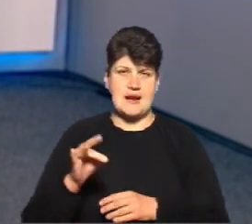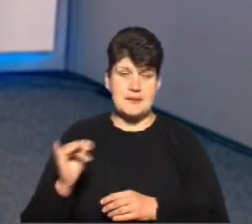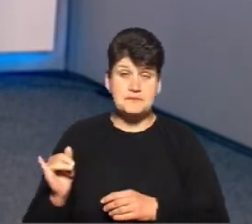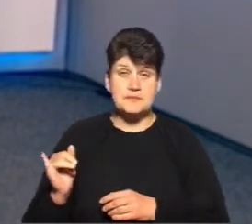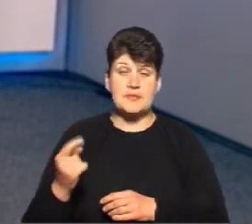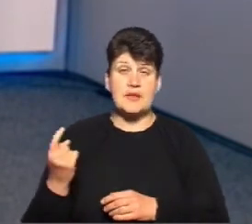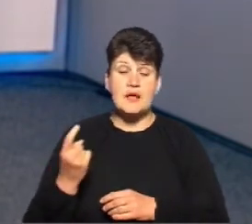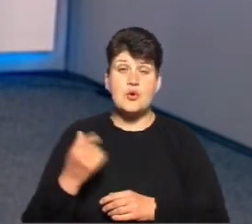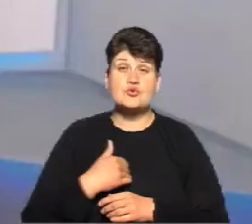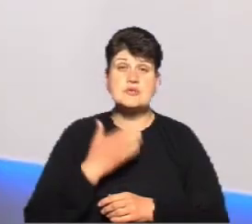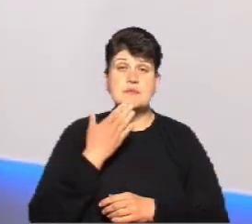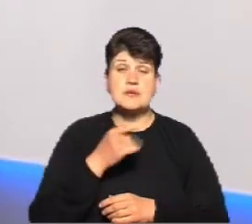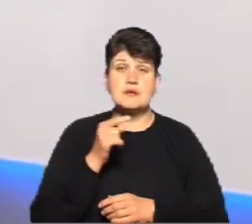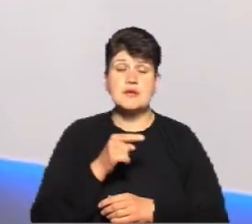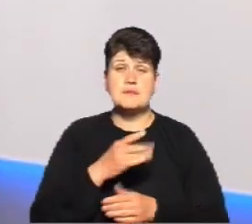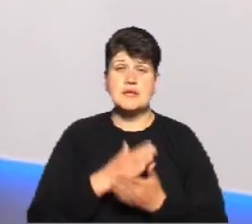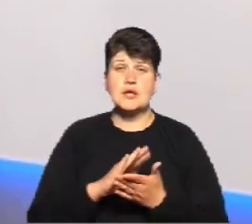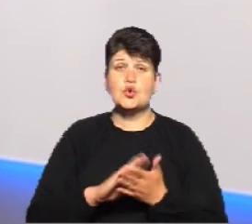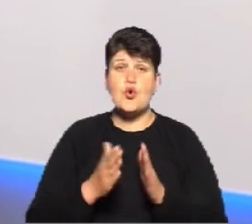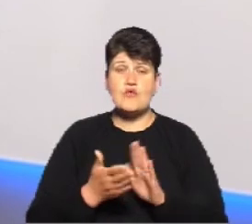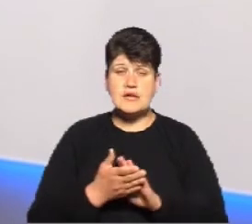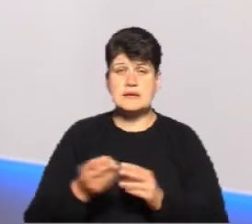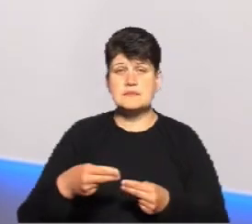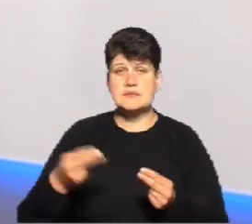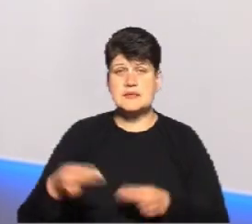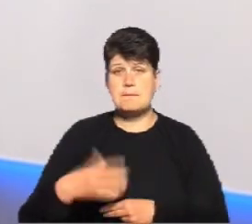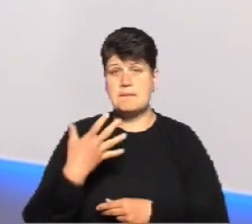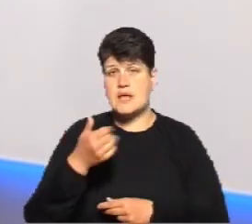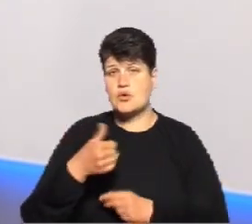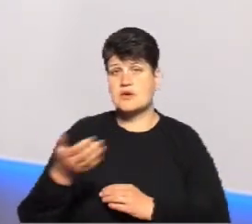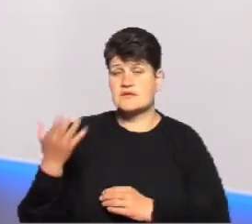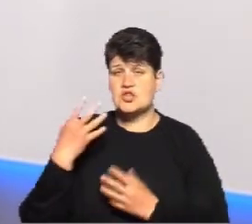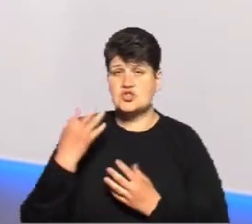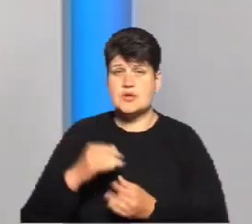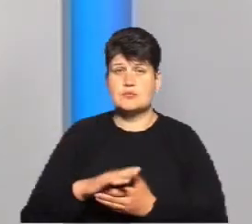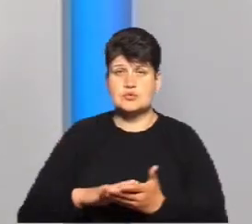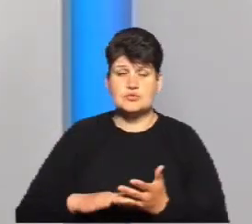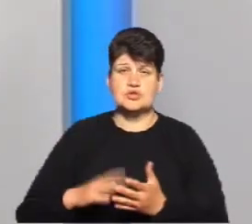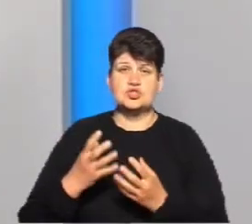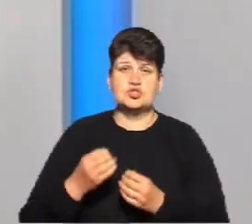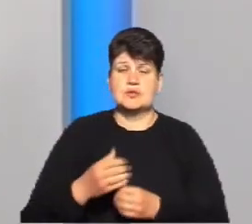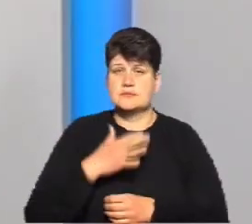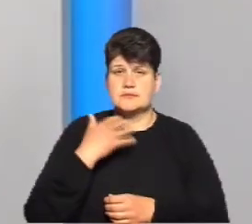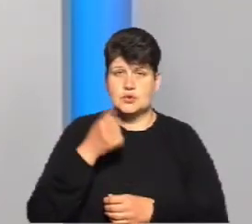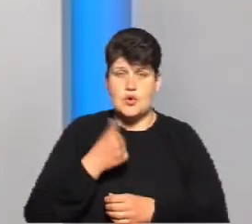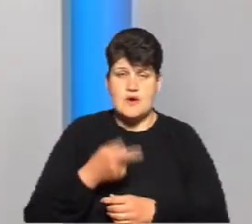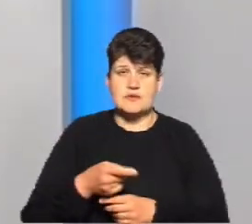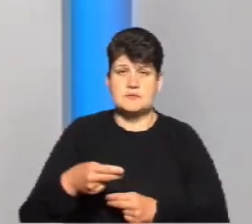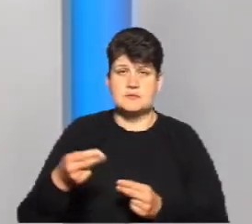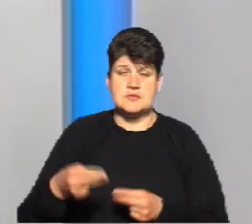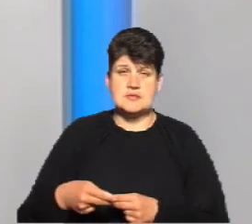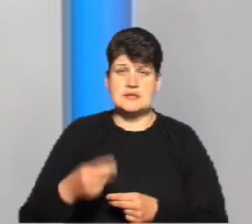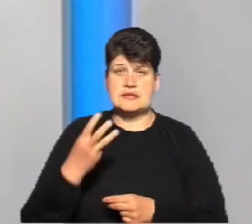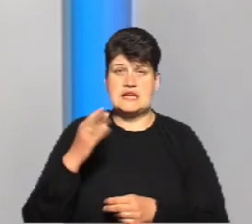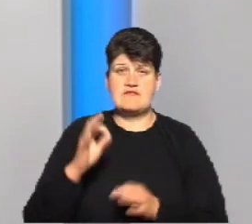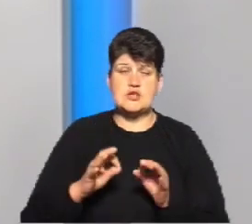там є такі договори, які укладені там 5 років тому і ще діють, і ще будуть діяти там кілька десятків років, а вони укладені всього там на 3% від